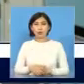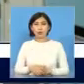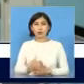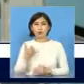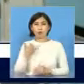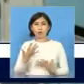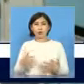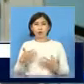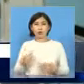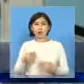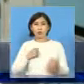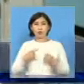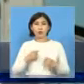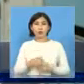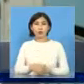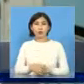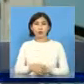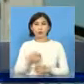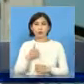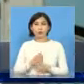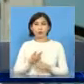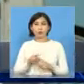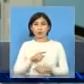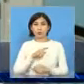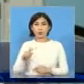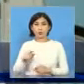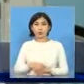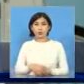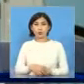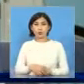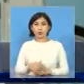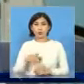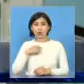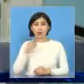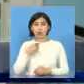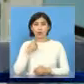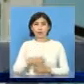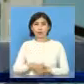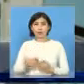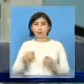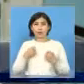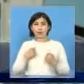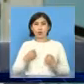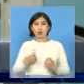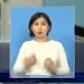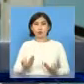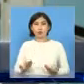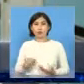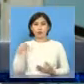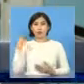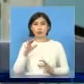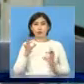кого ослаблены иммунитеты, вот в основном вот в этот период, я же говорила, здоровый образ жизни,